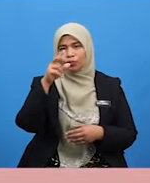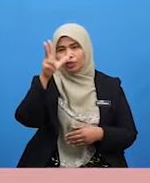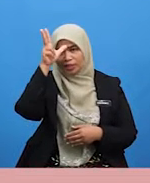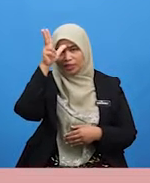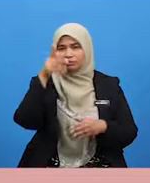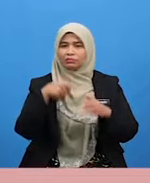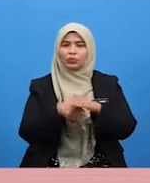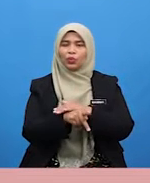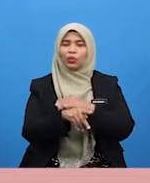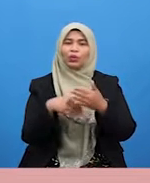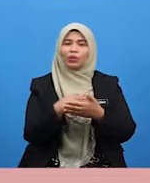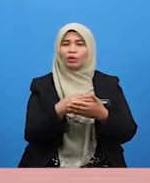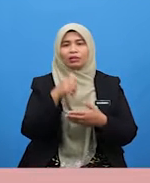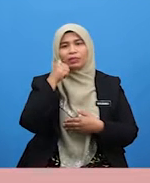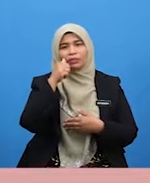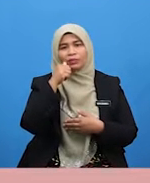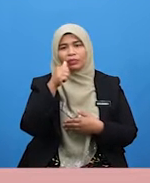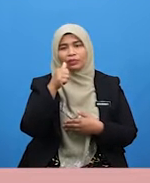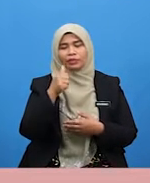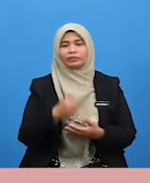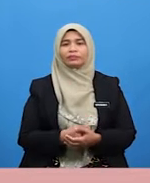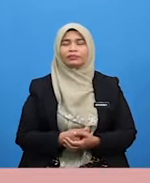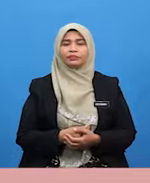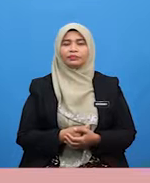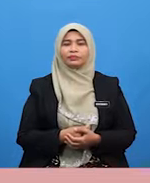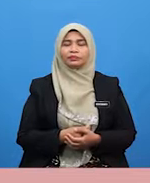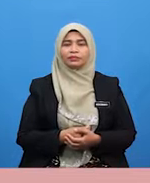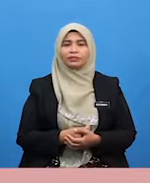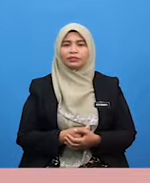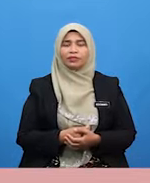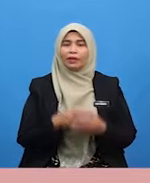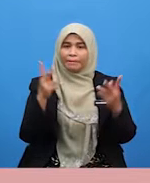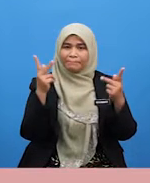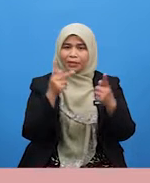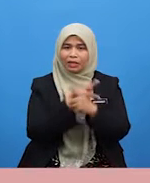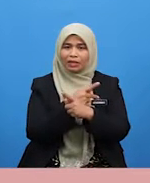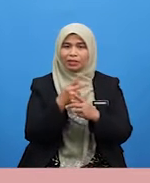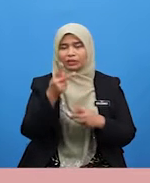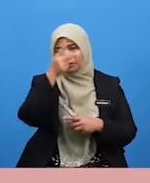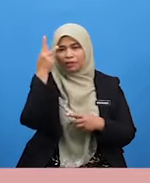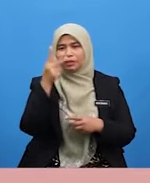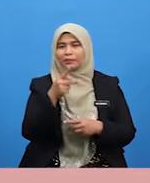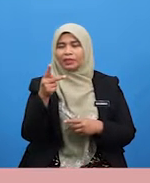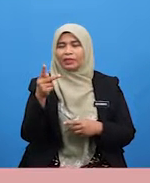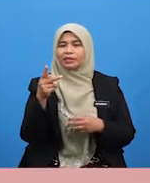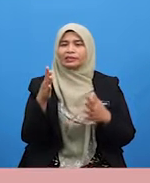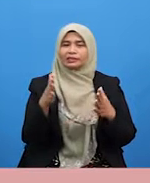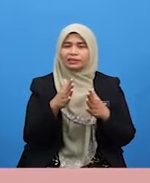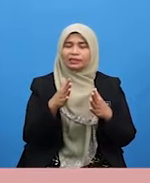Membunuh anak perempuan. Mengamalkan tenung nasib. Berperang kerana perkara yang